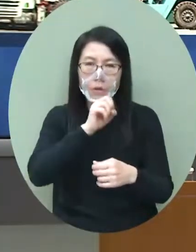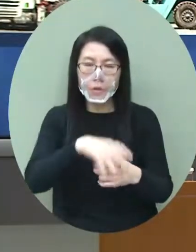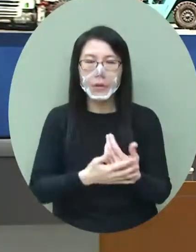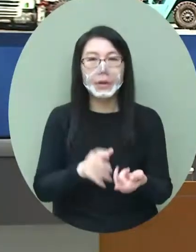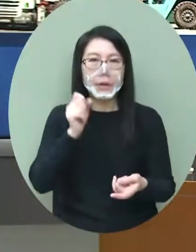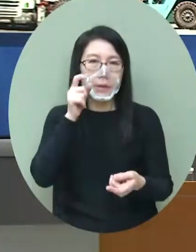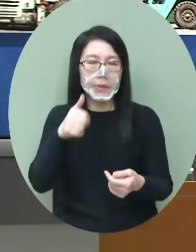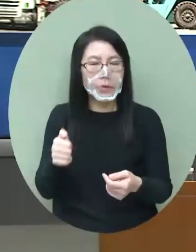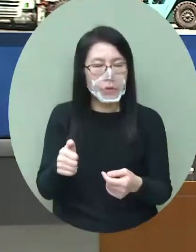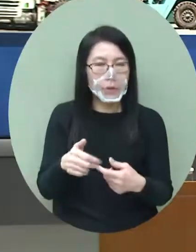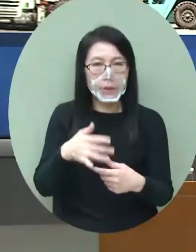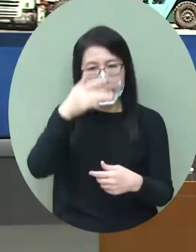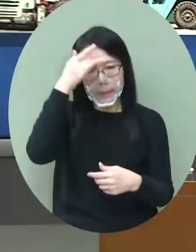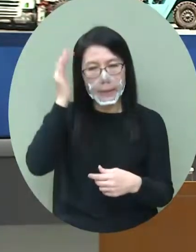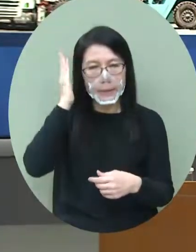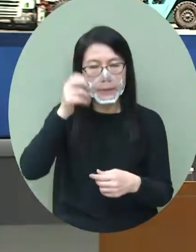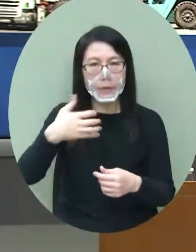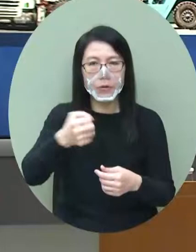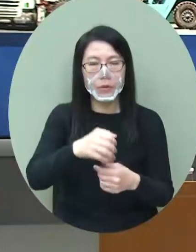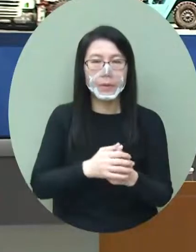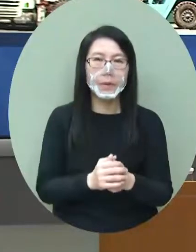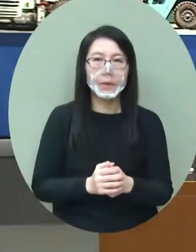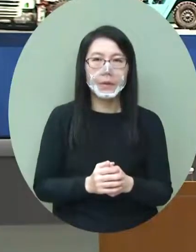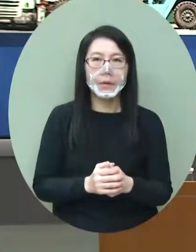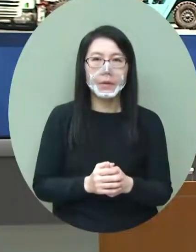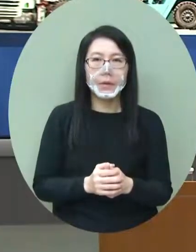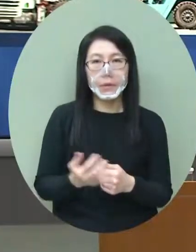夏宝龙主任亲自就是